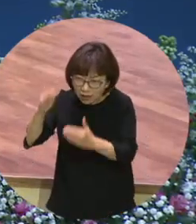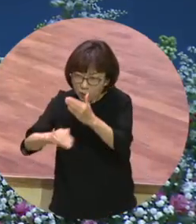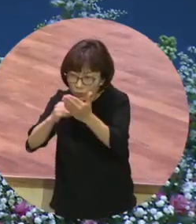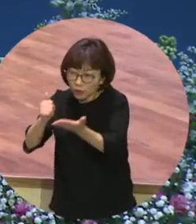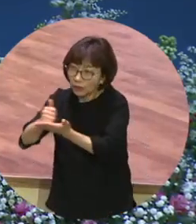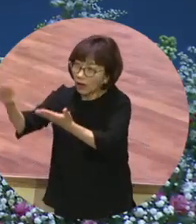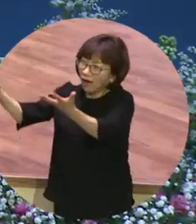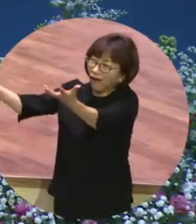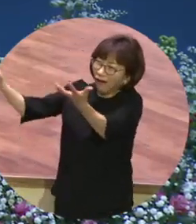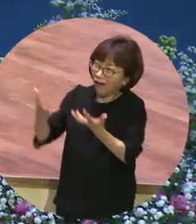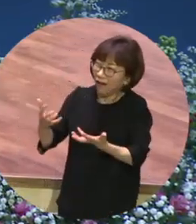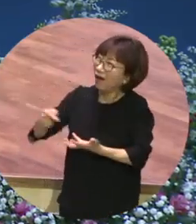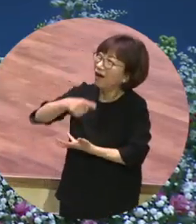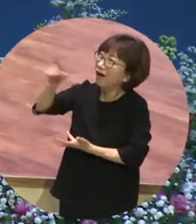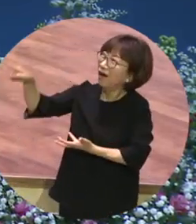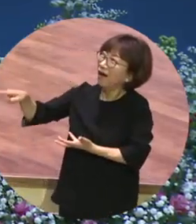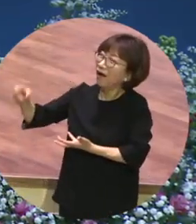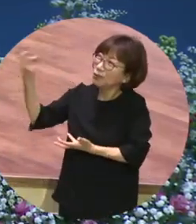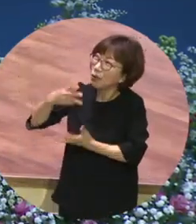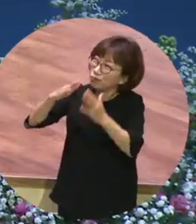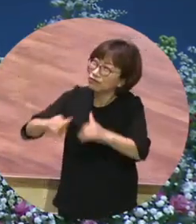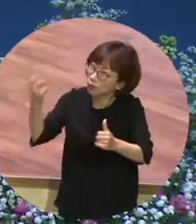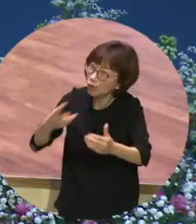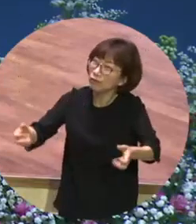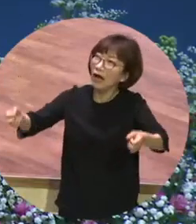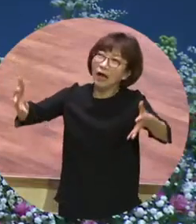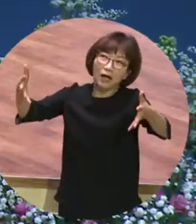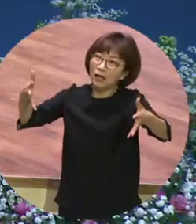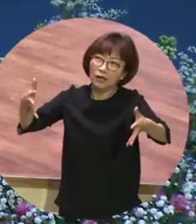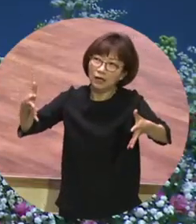주는 말이야. 또 짓겠다는 그 말이 안 돼.